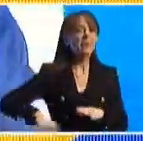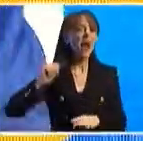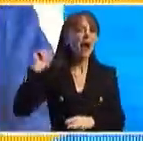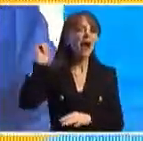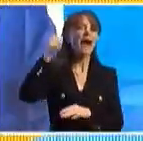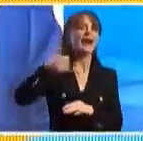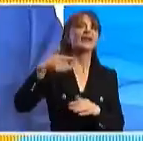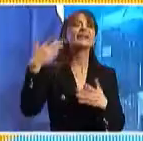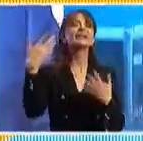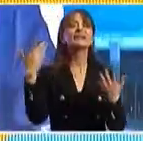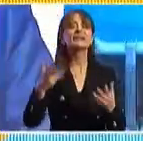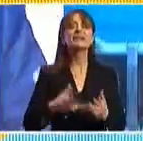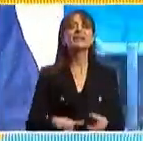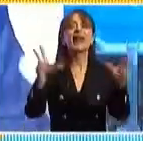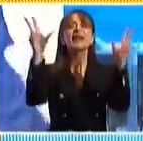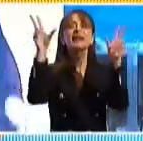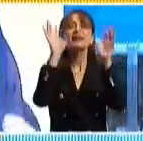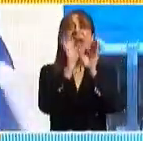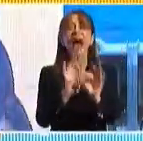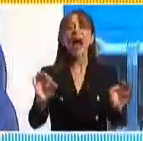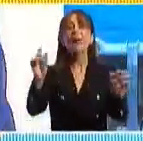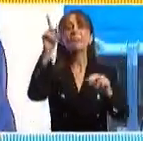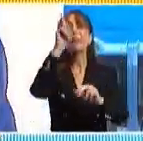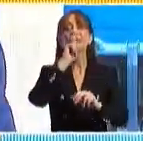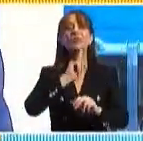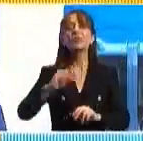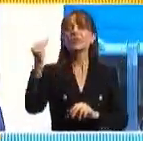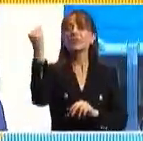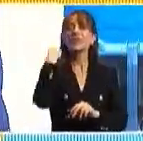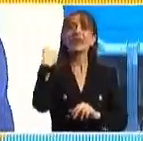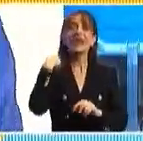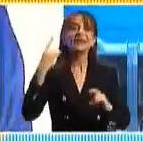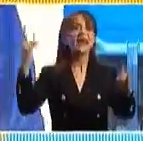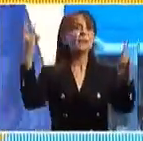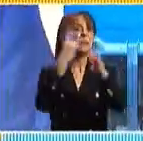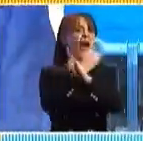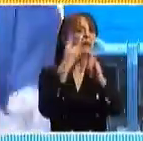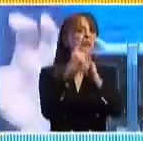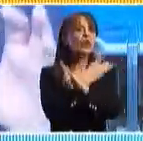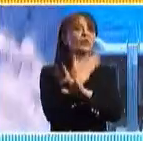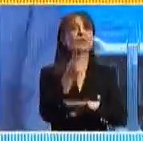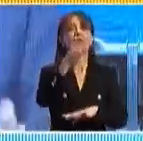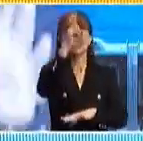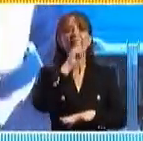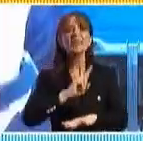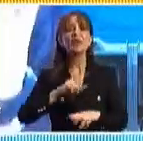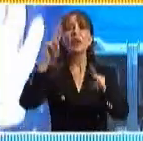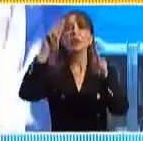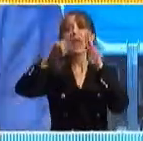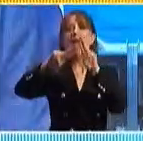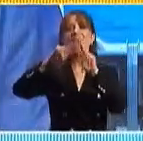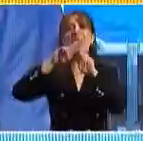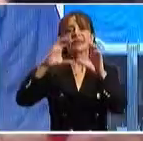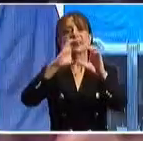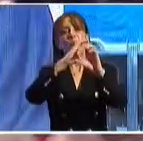filolarımızda tam 100 yeni elektrikli metrobüs ve 200 elektrikli otobüs